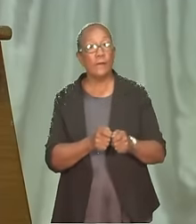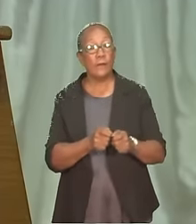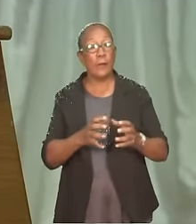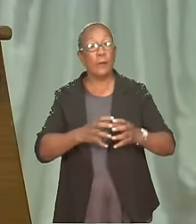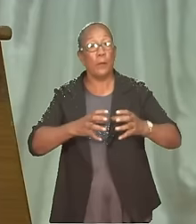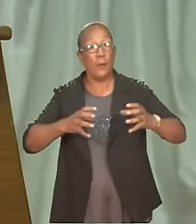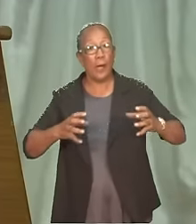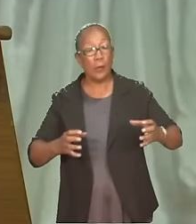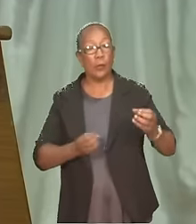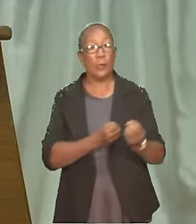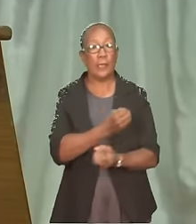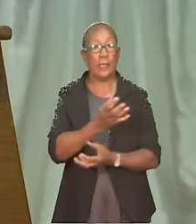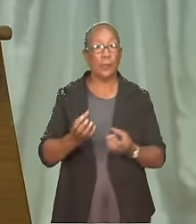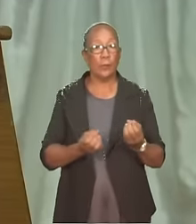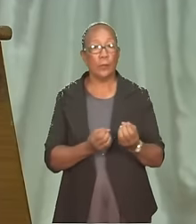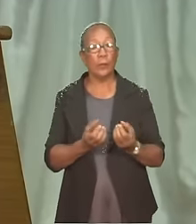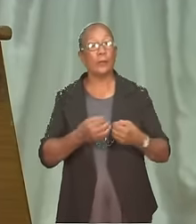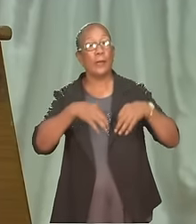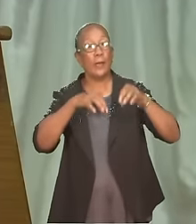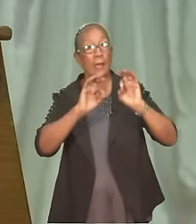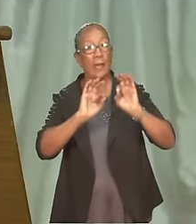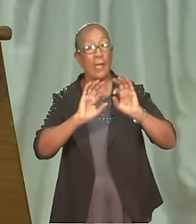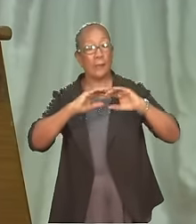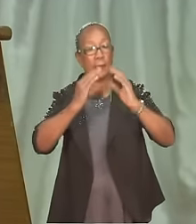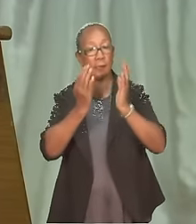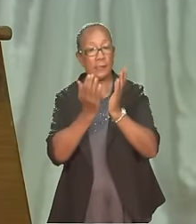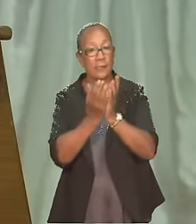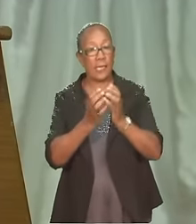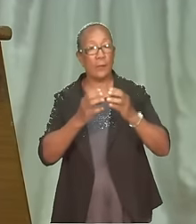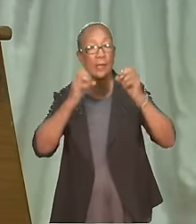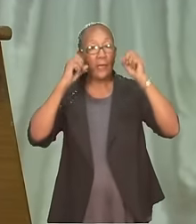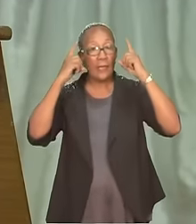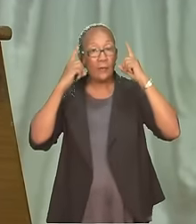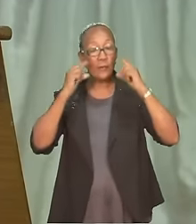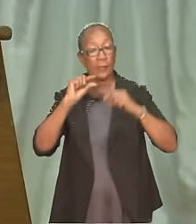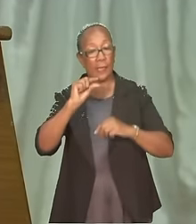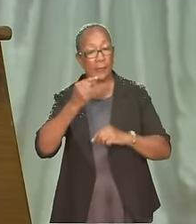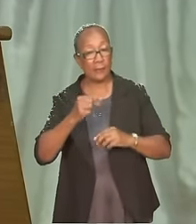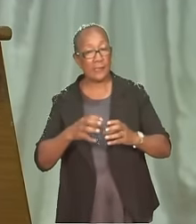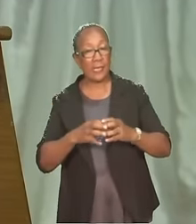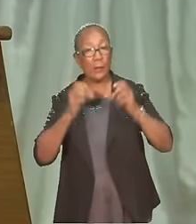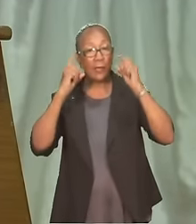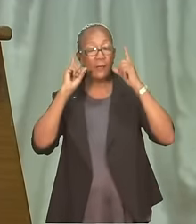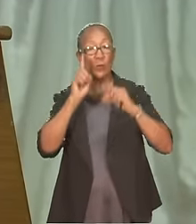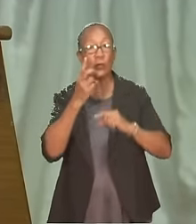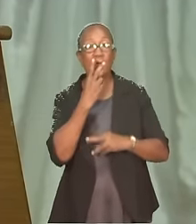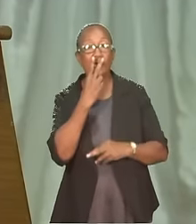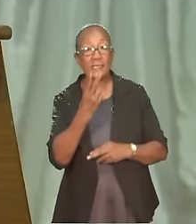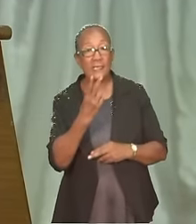beleid vertalen nu naar de samenleving, naar een microniveau. Dat wil die samenleving zien, die voordelen. Ja, maar